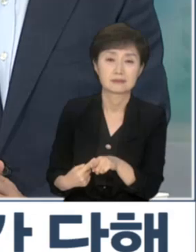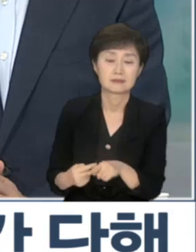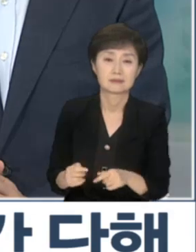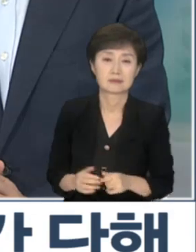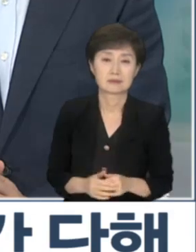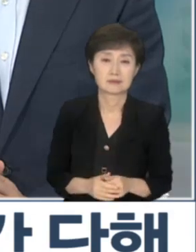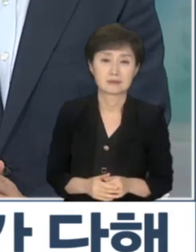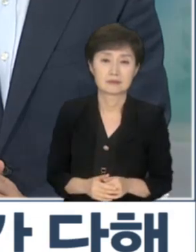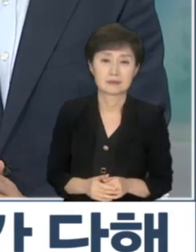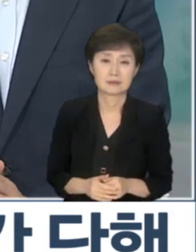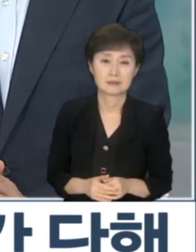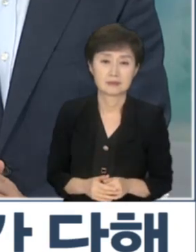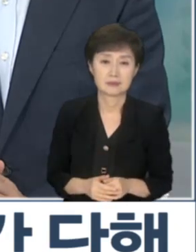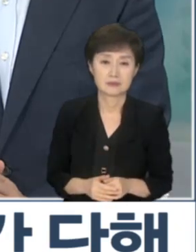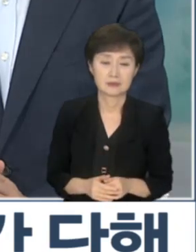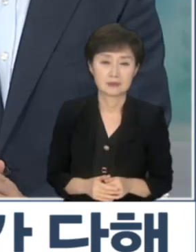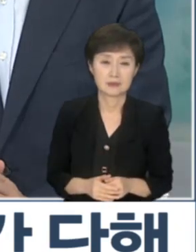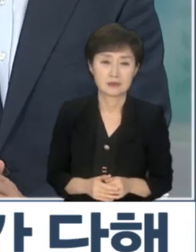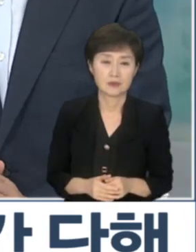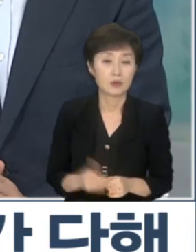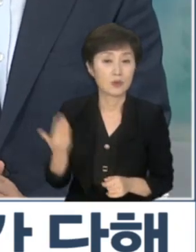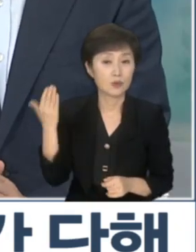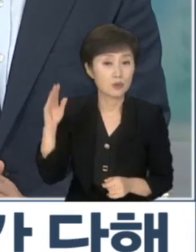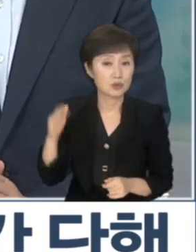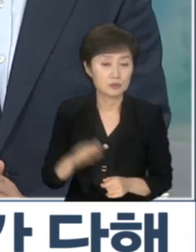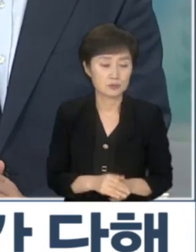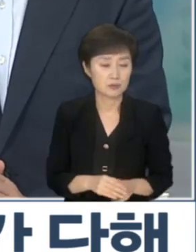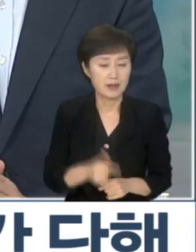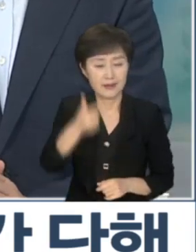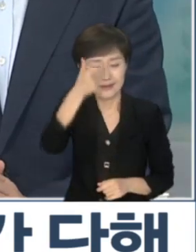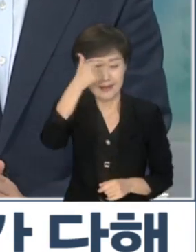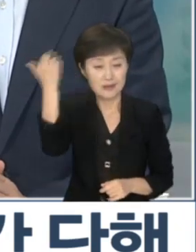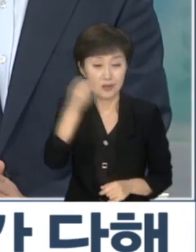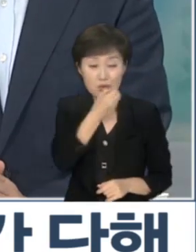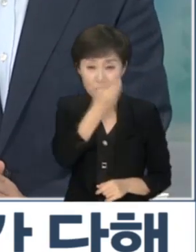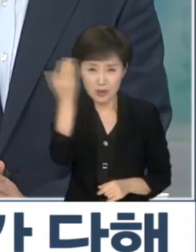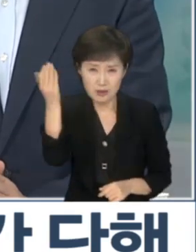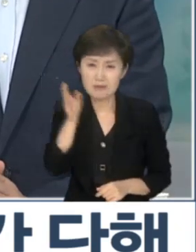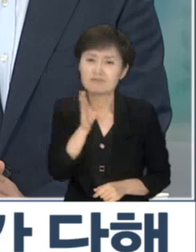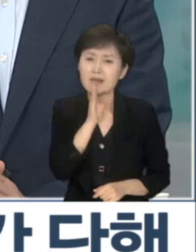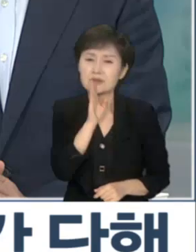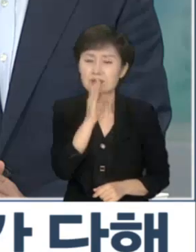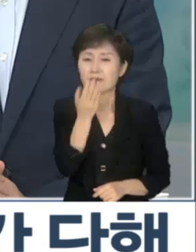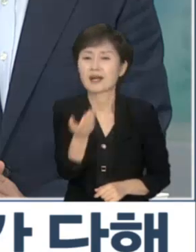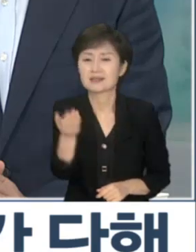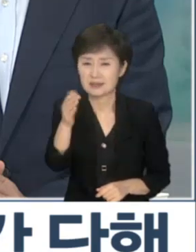뭐 레트로다 뭐 복고풍이다 뭐 이런 이야기들도 하던데요